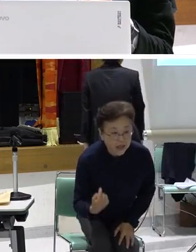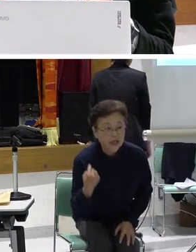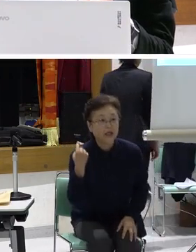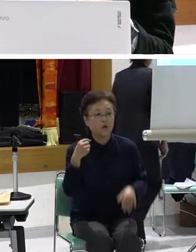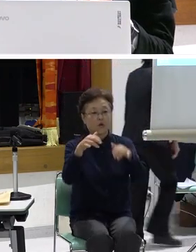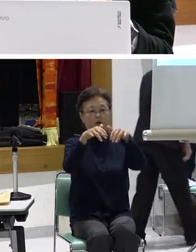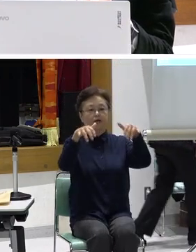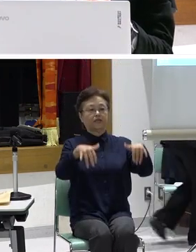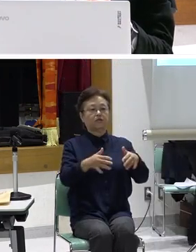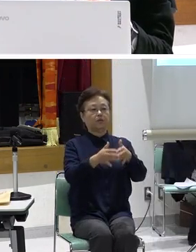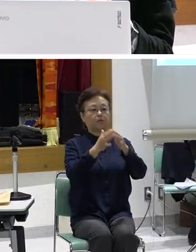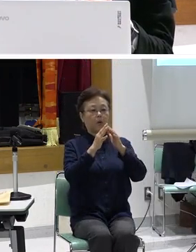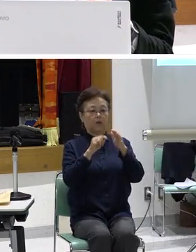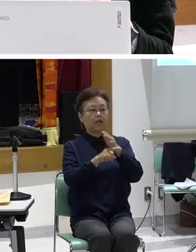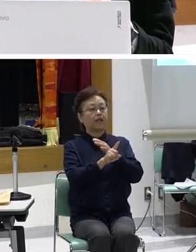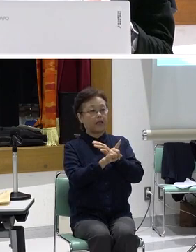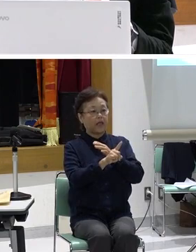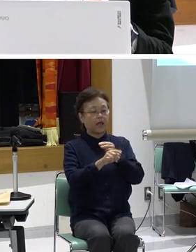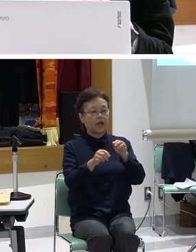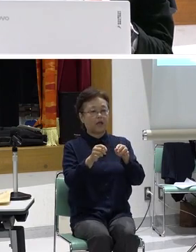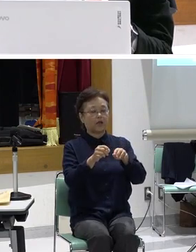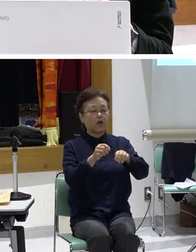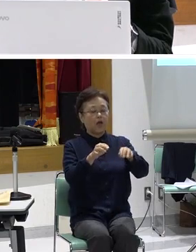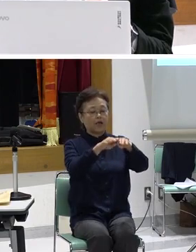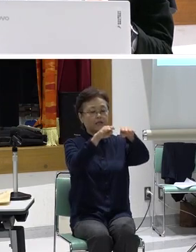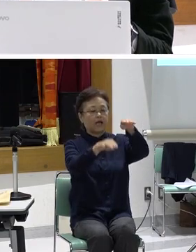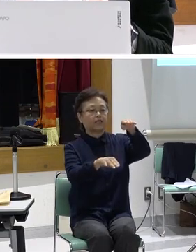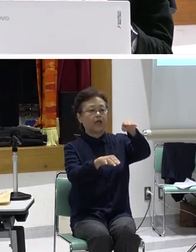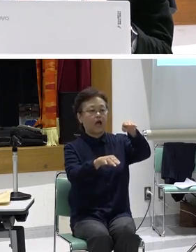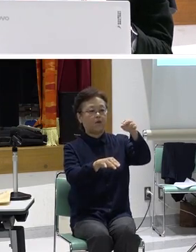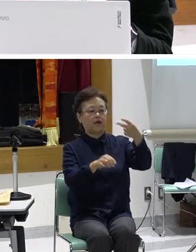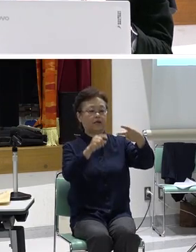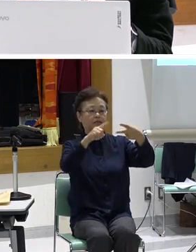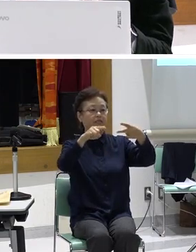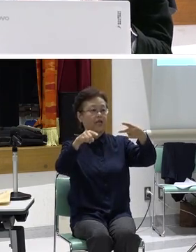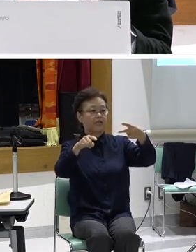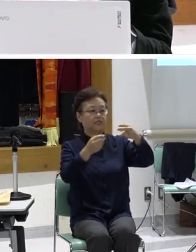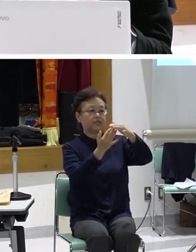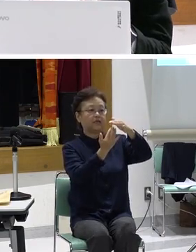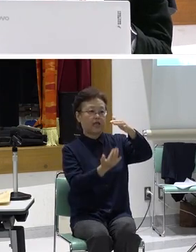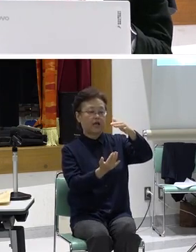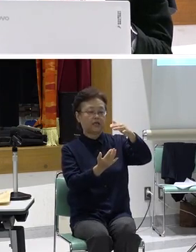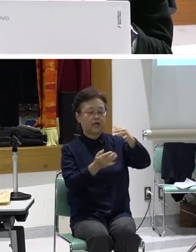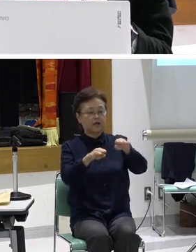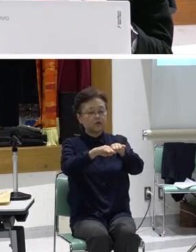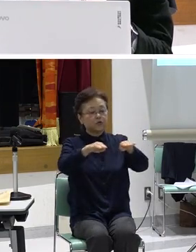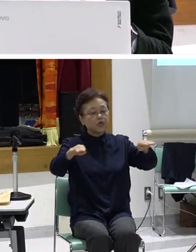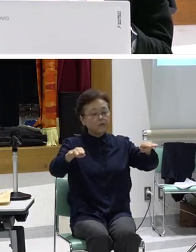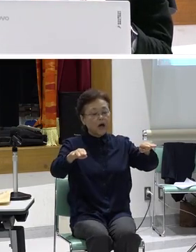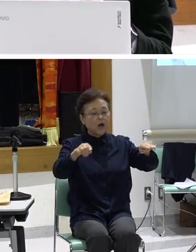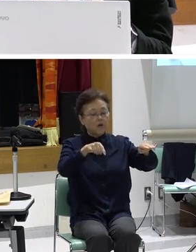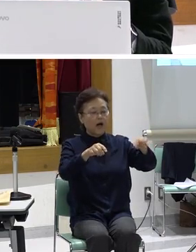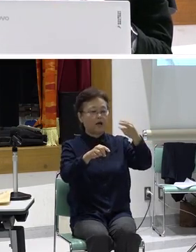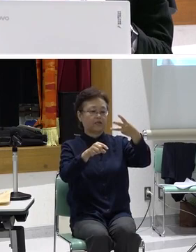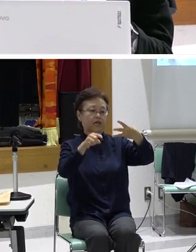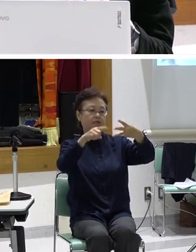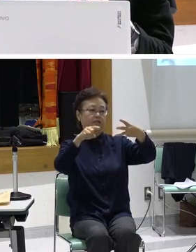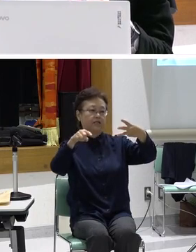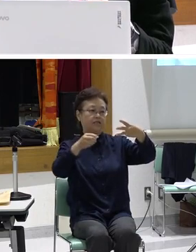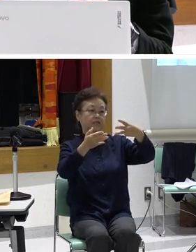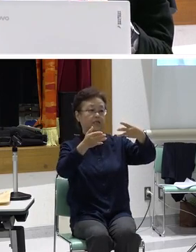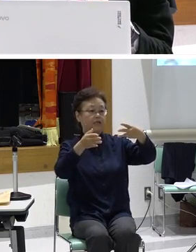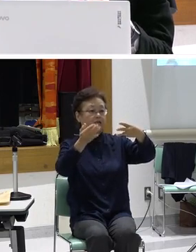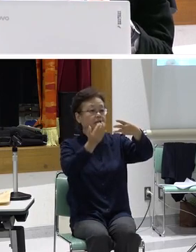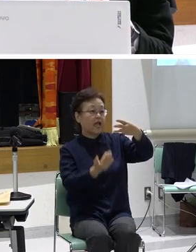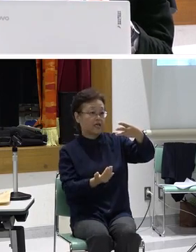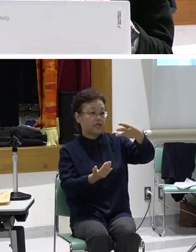特に段差は2センチ以内、隙間は3センチ以内いうふうに設定をして、で